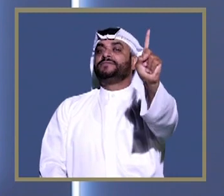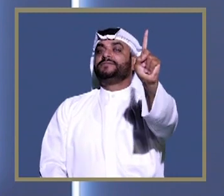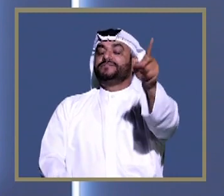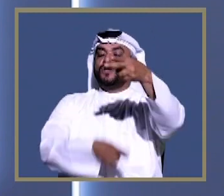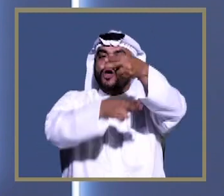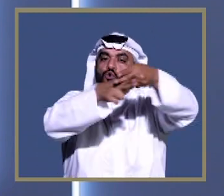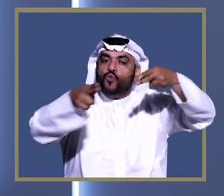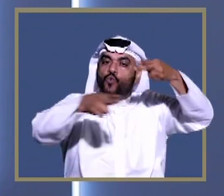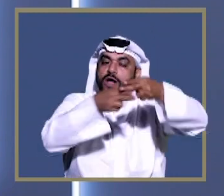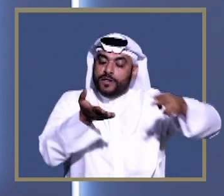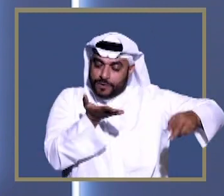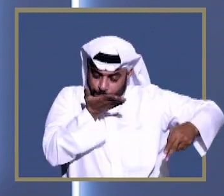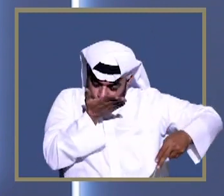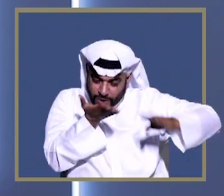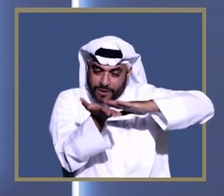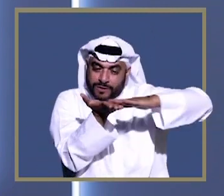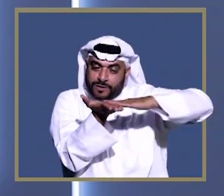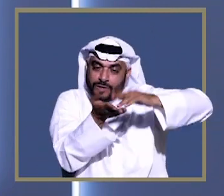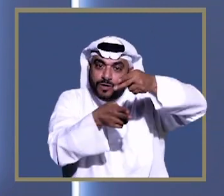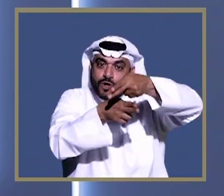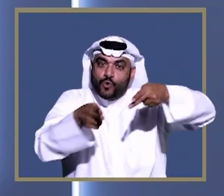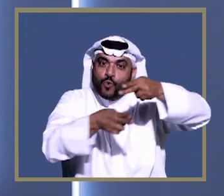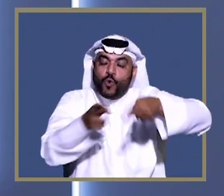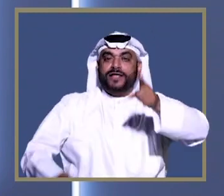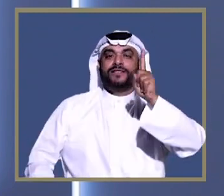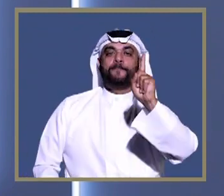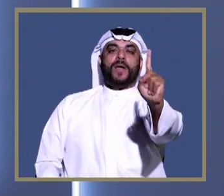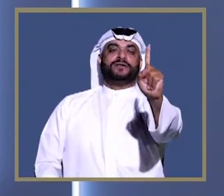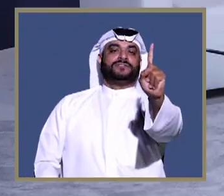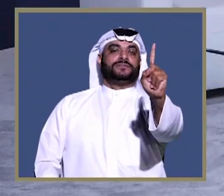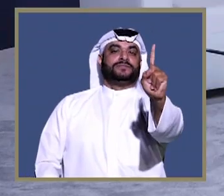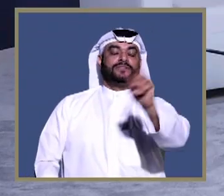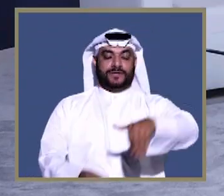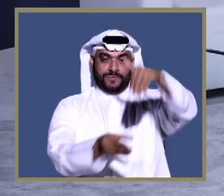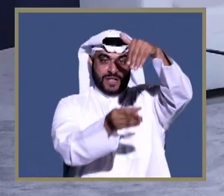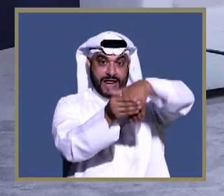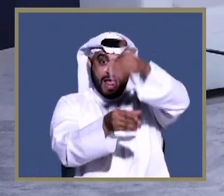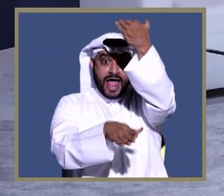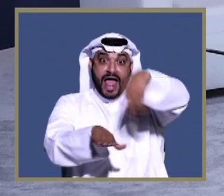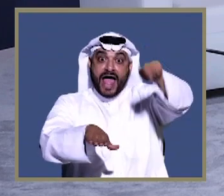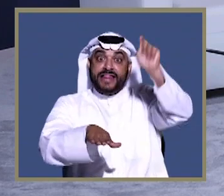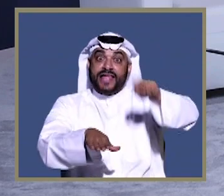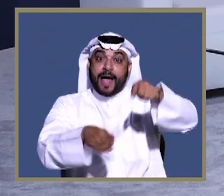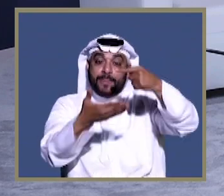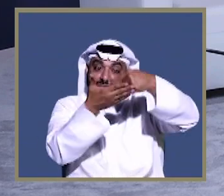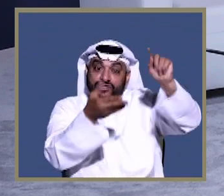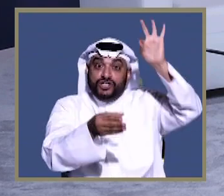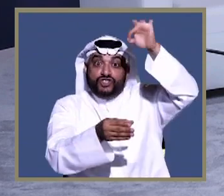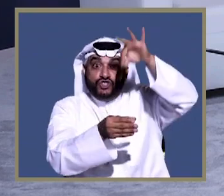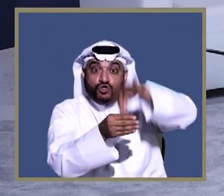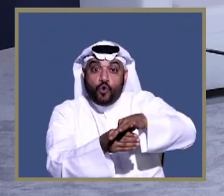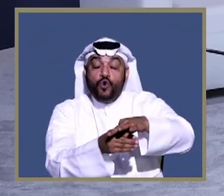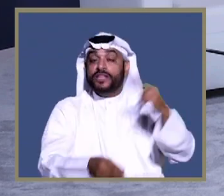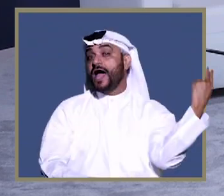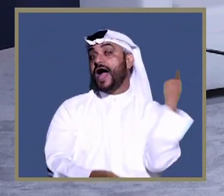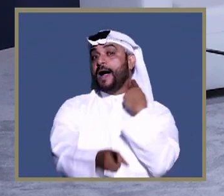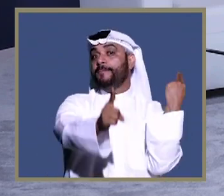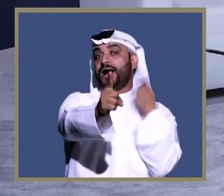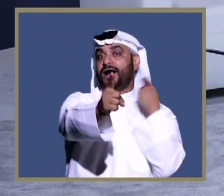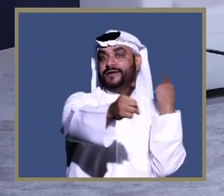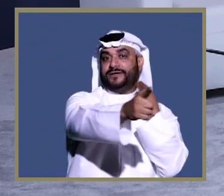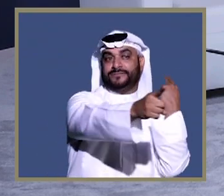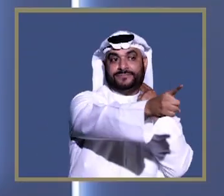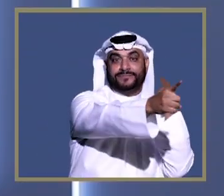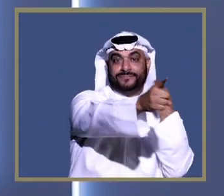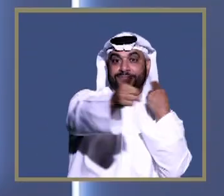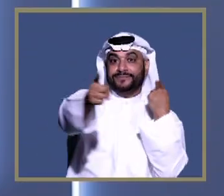فقط، الانتماء والولاء إلى الكويت فقط. الانتخابات وصوتك لازم يكون بيد